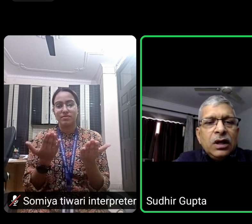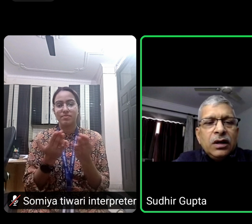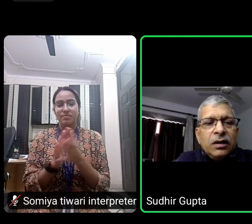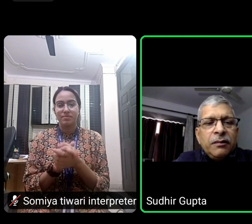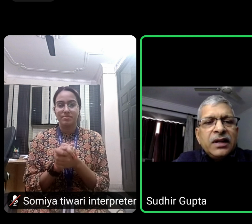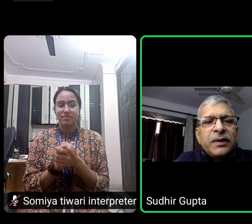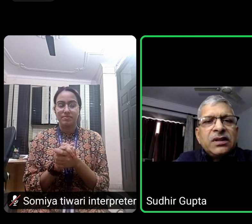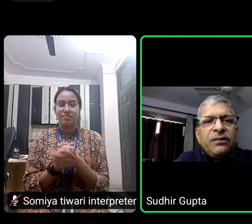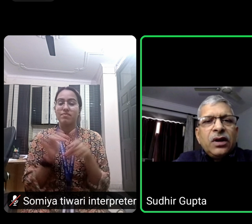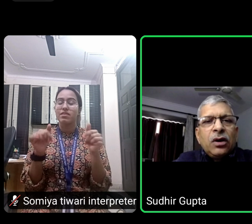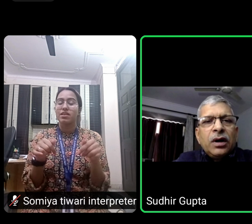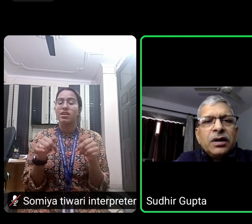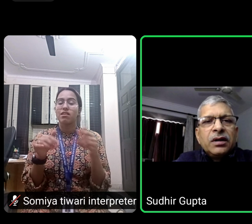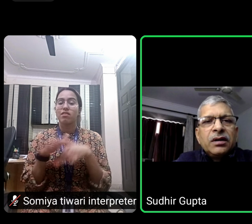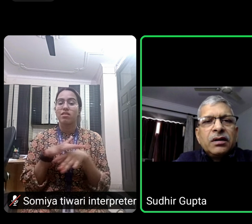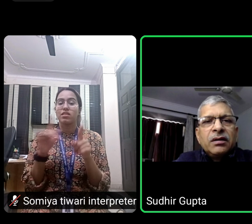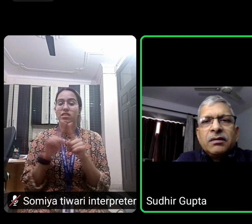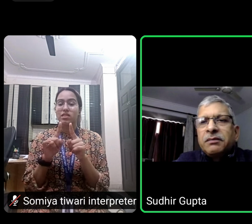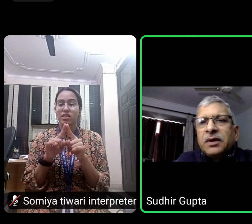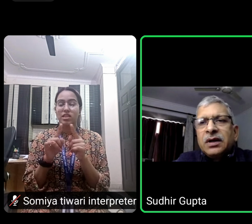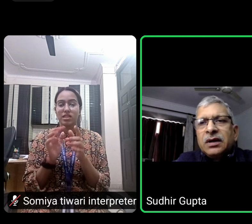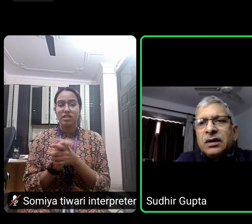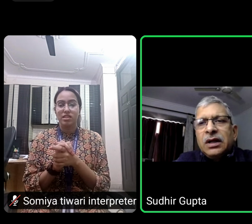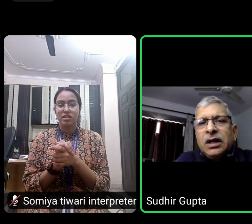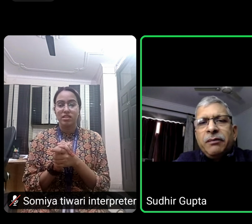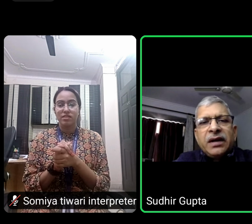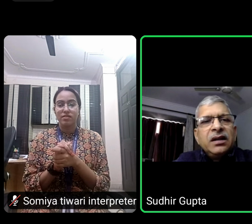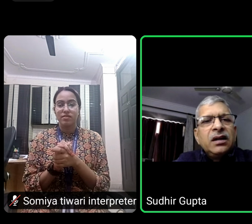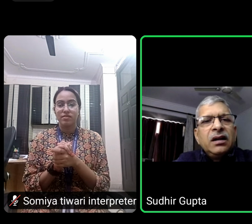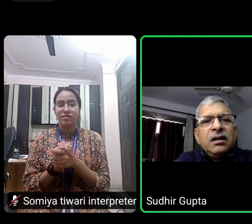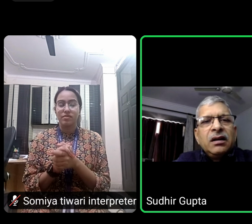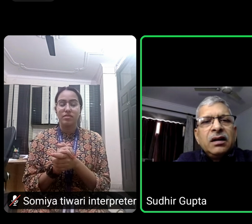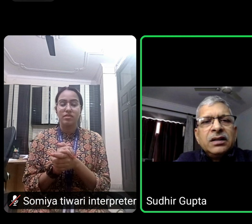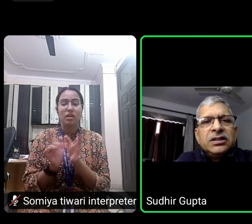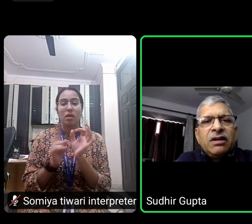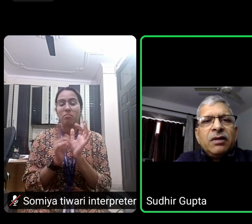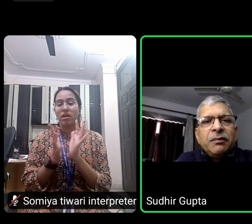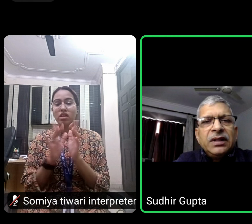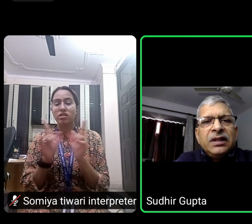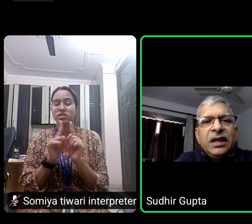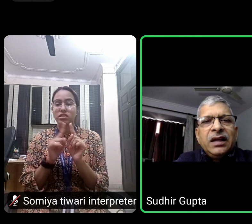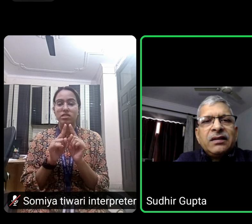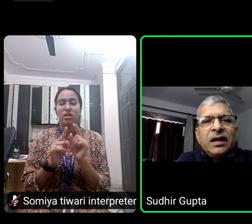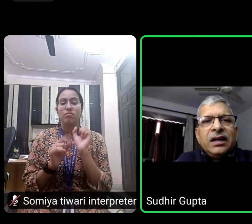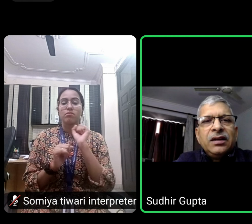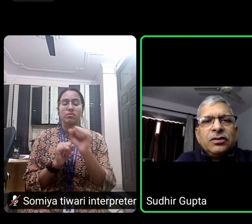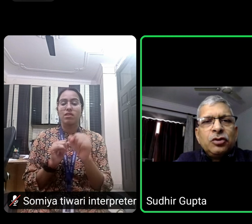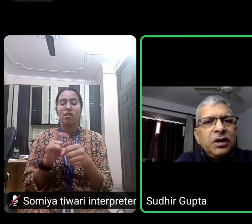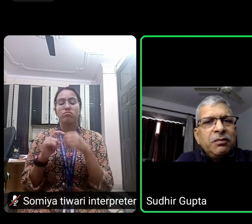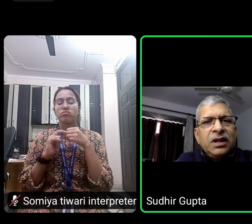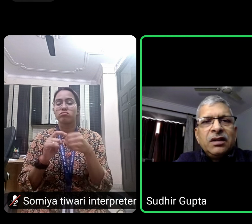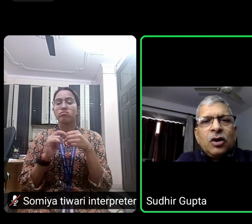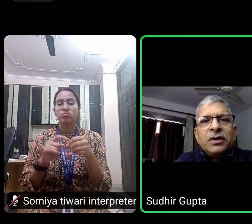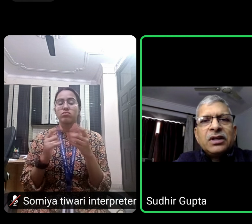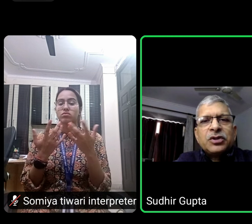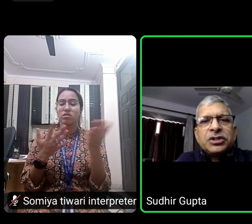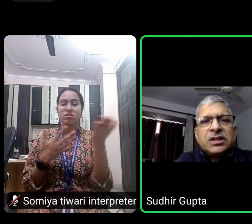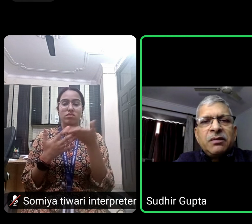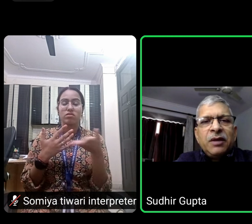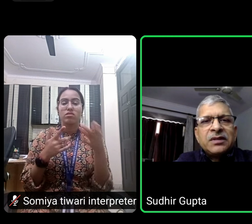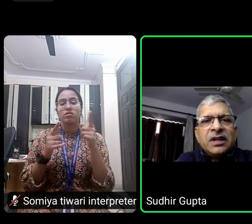उनको बड़े स्पेसिफिक और प्रैक्टिकल जवाब आपने दिए हैं सारे जो भी हमने